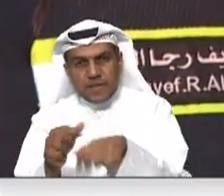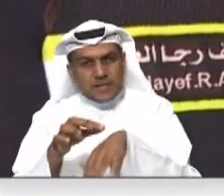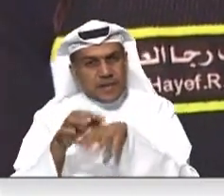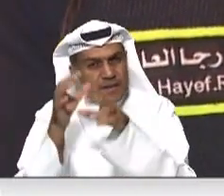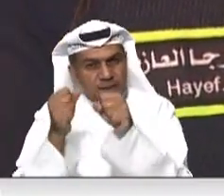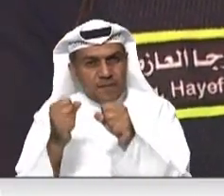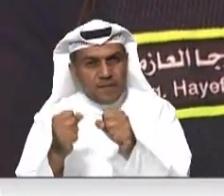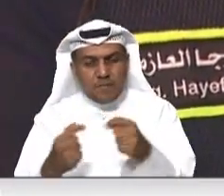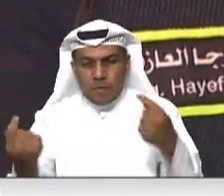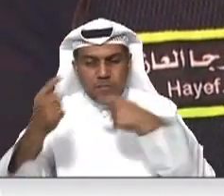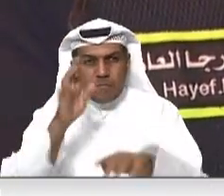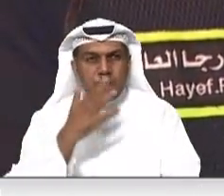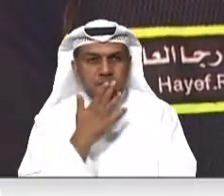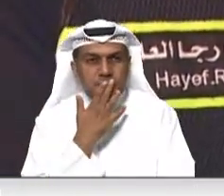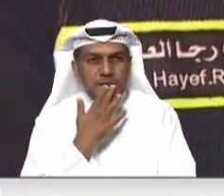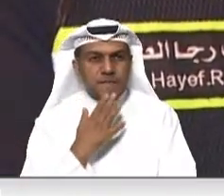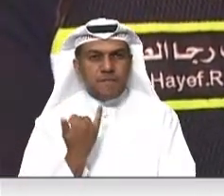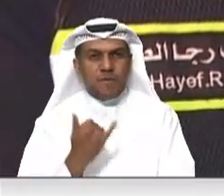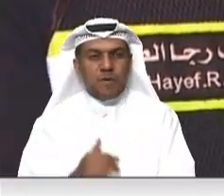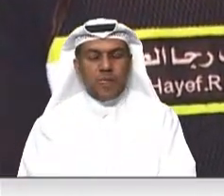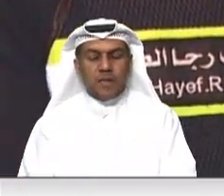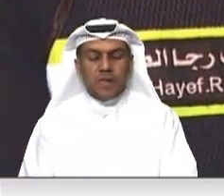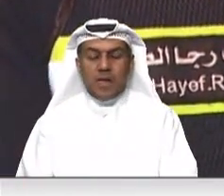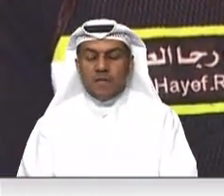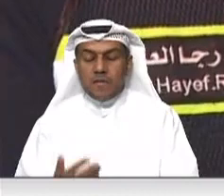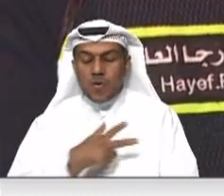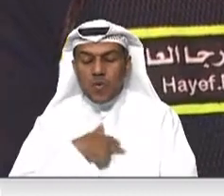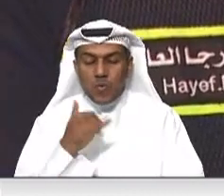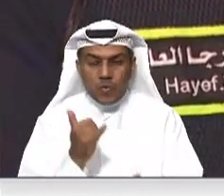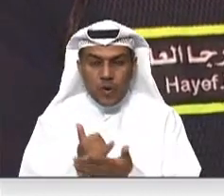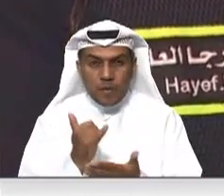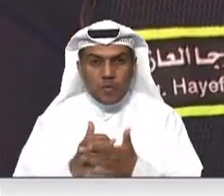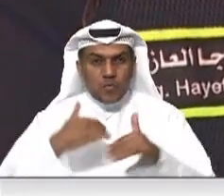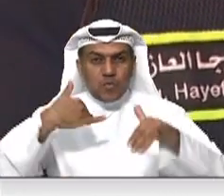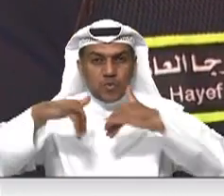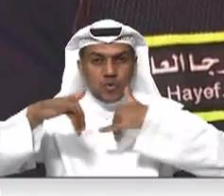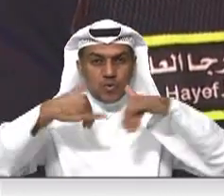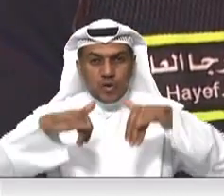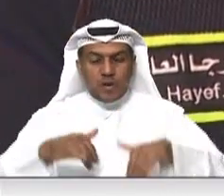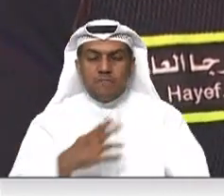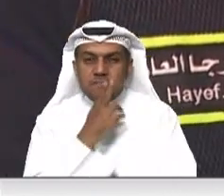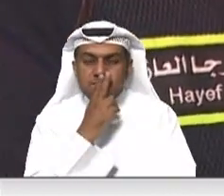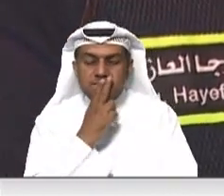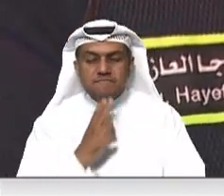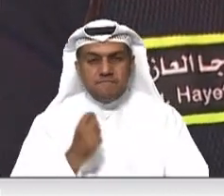حرصا على الوزارة أن يكون الطريق